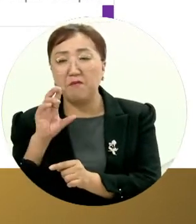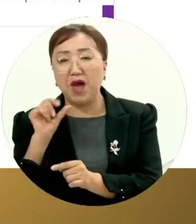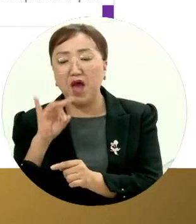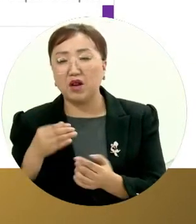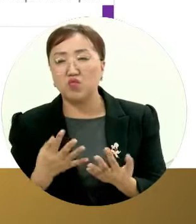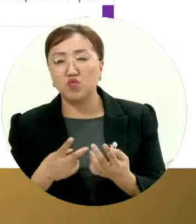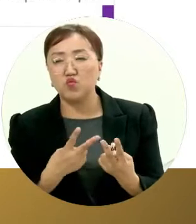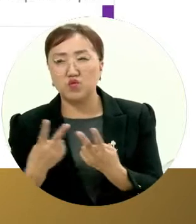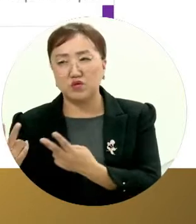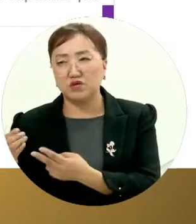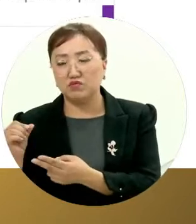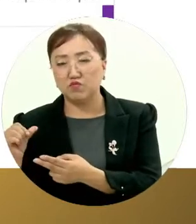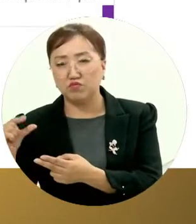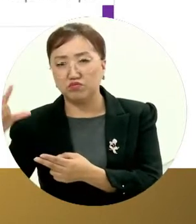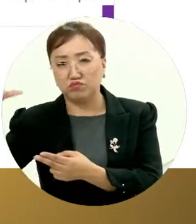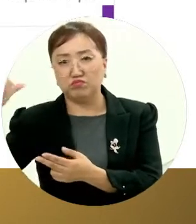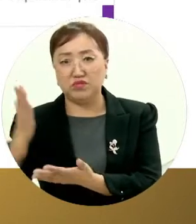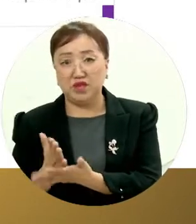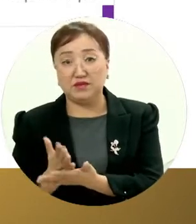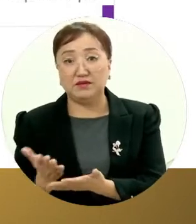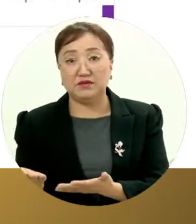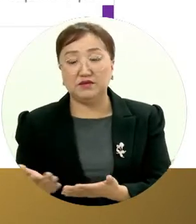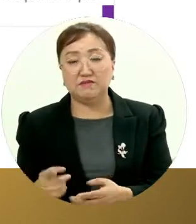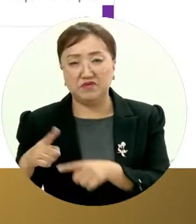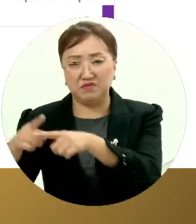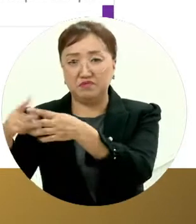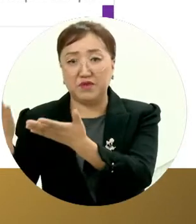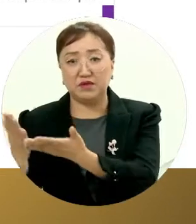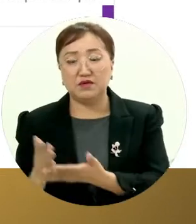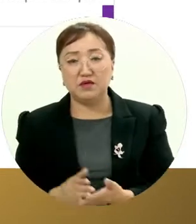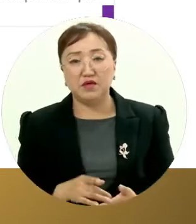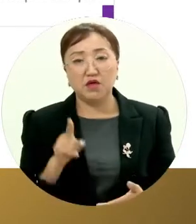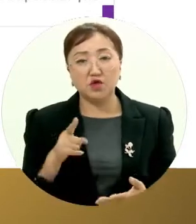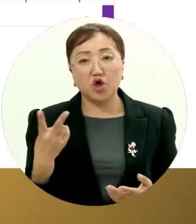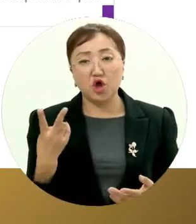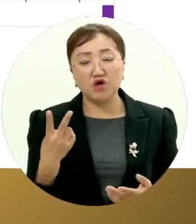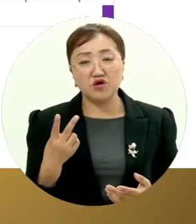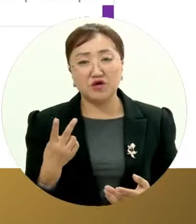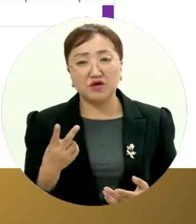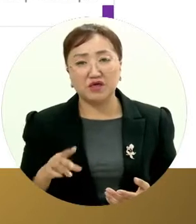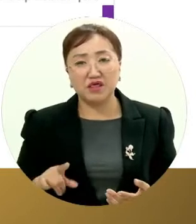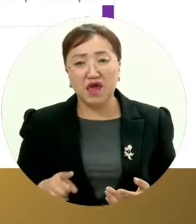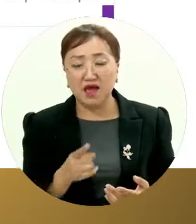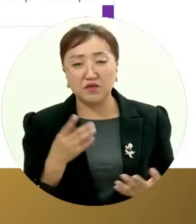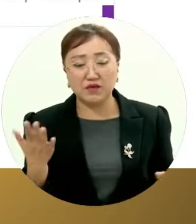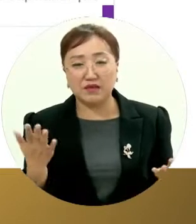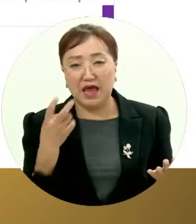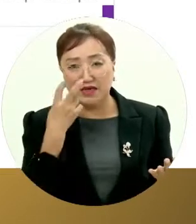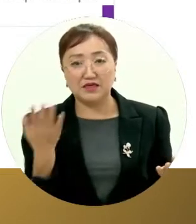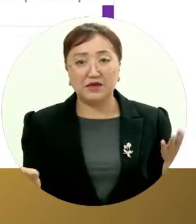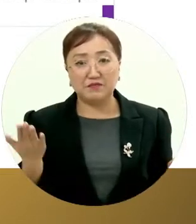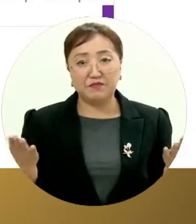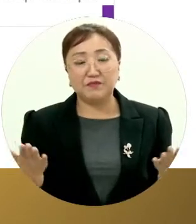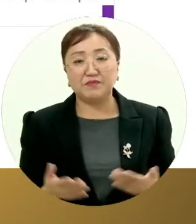бараа үйлчилгээнийхээ үнийг нэмчихэд. За энэ хоёр инфляцийн шалтгааныг бид нэр ингээд тодорхойлоод харлаа.